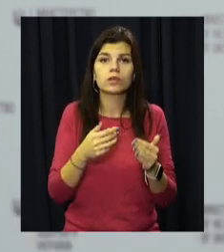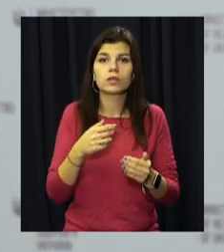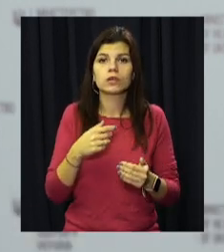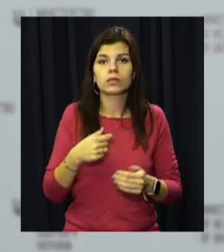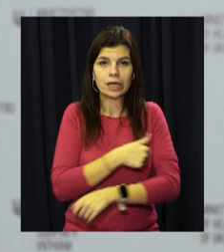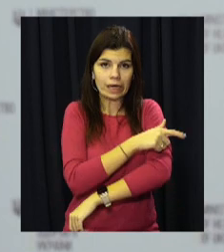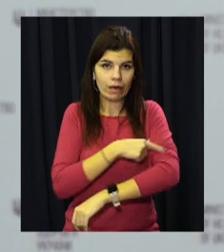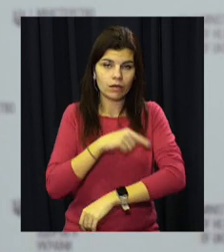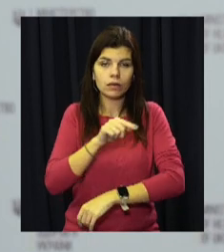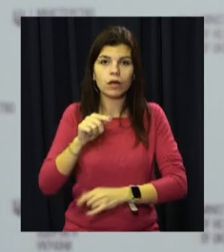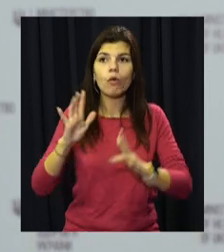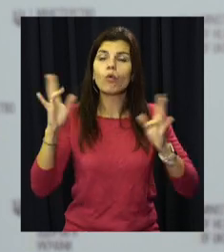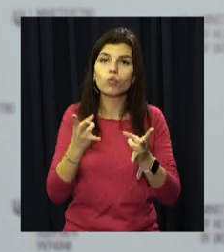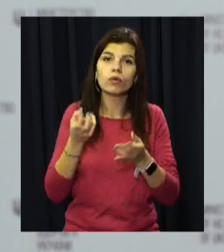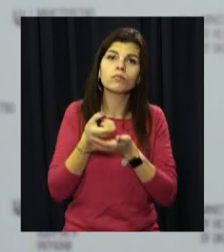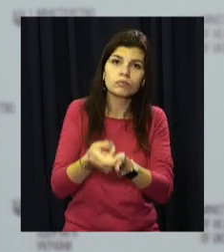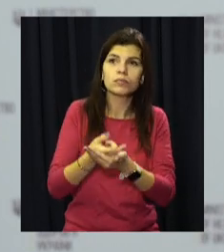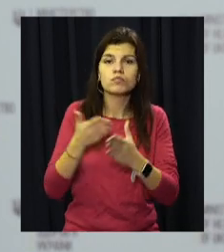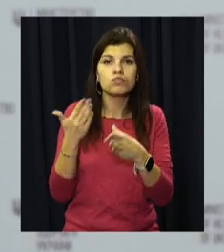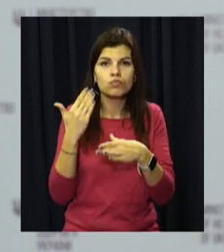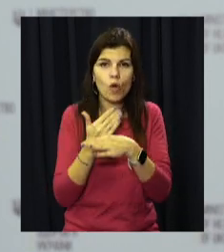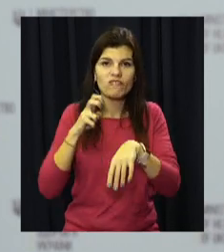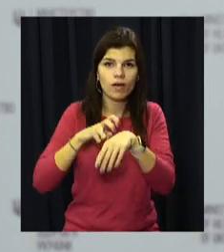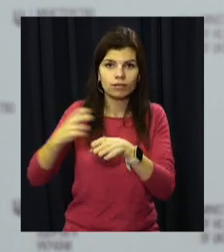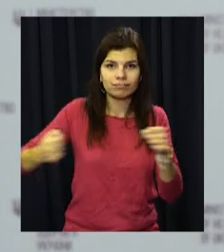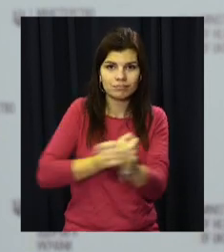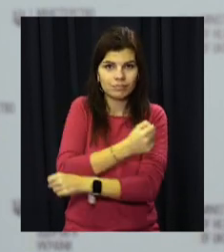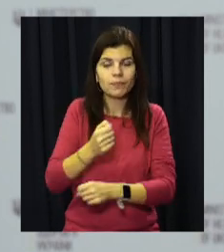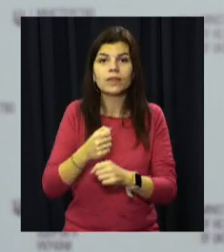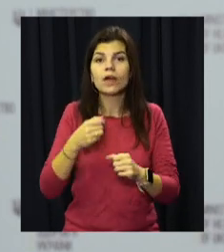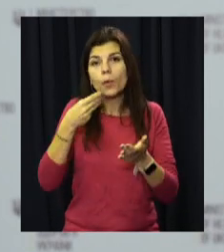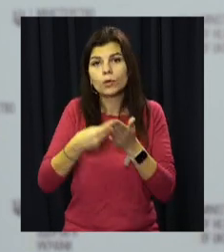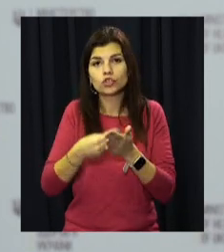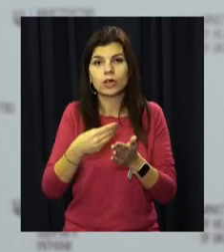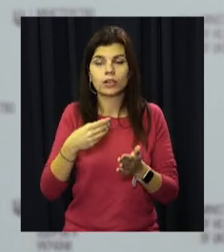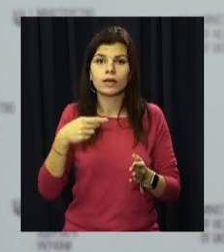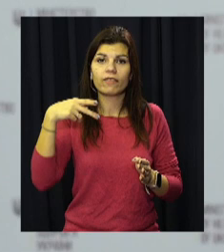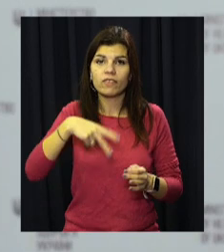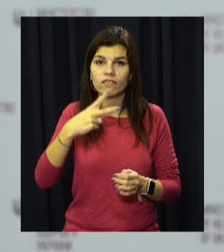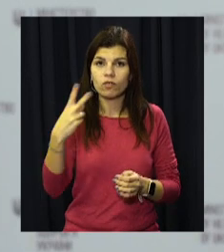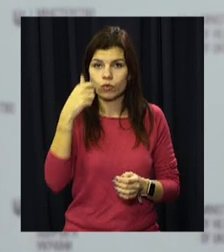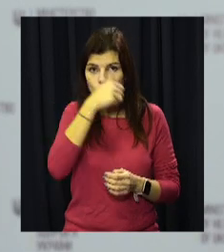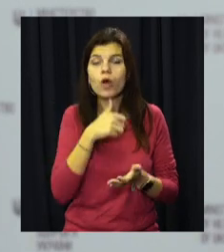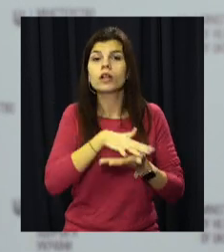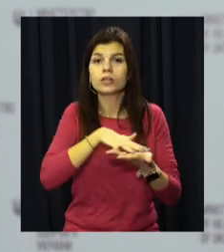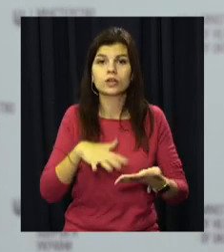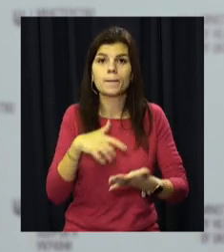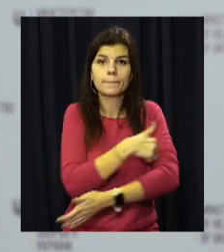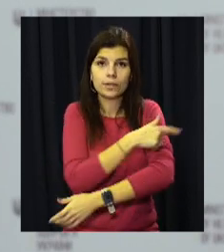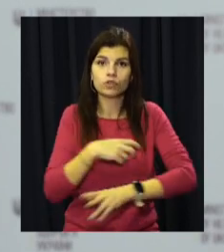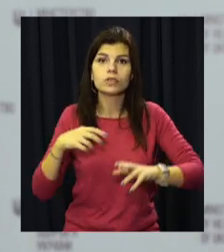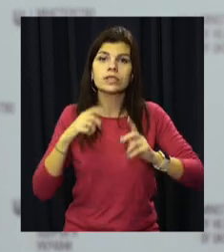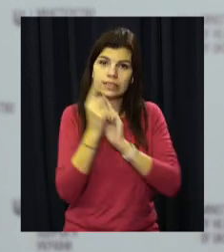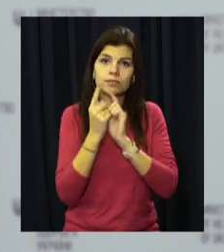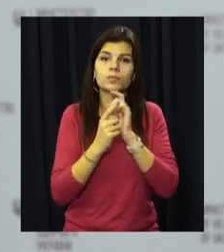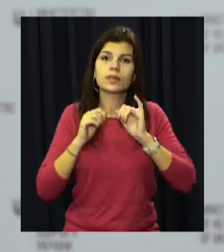мережі лікарень у госпітальних округах. Бюджет 2022 року передбачає і подальший розвиток медичної